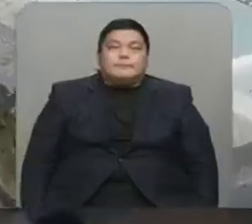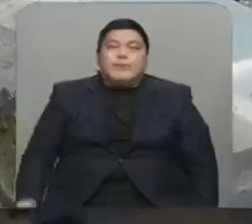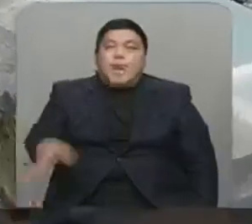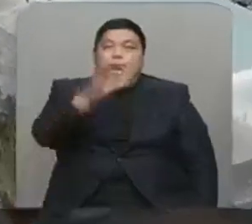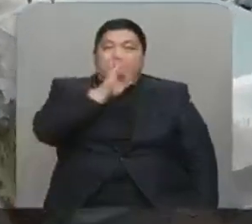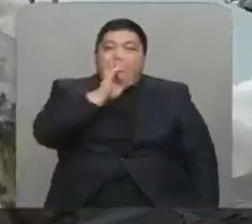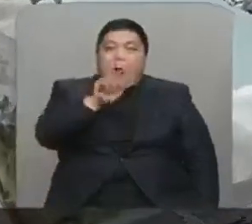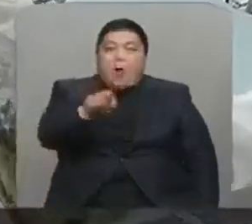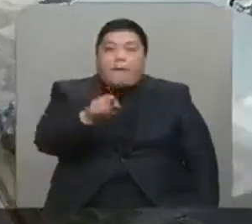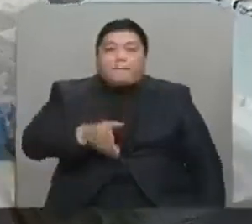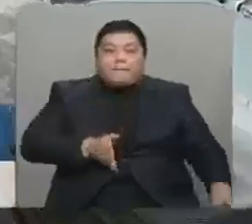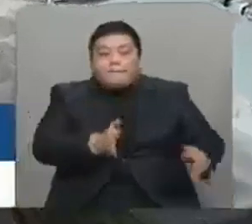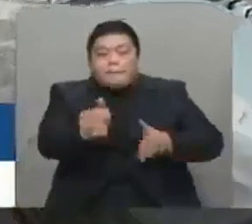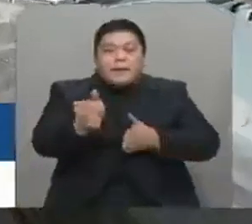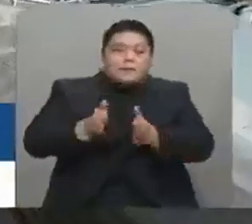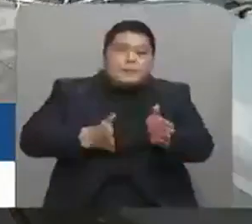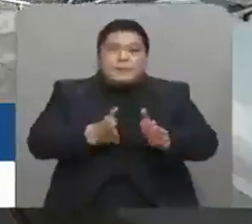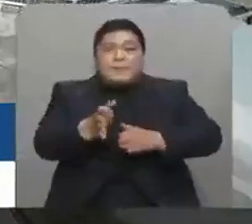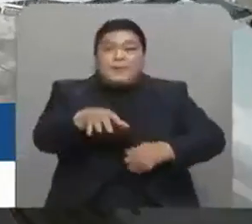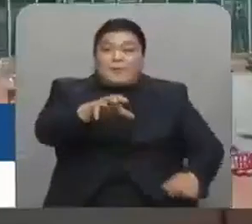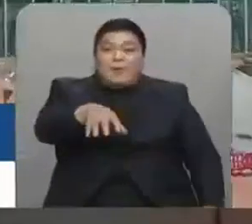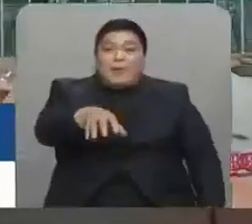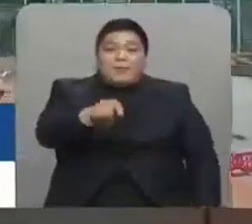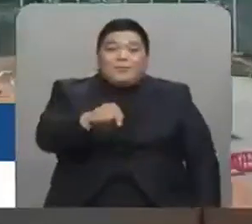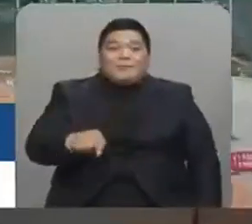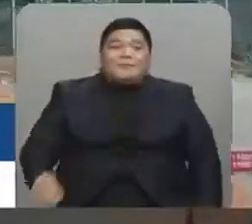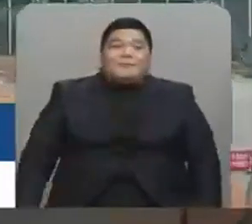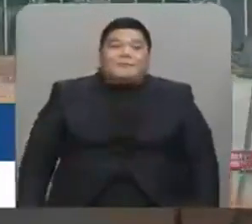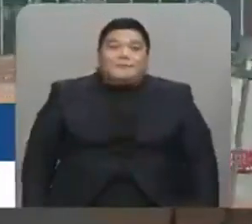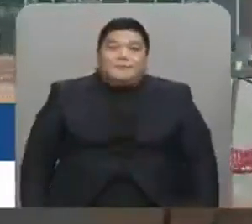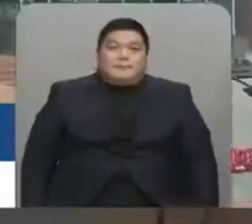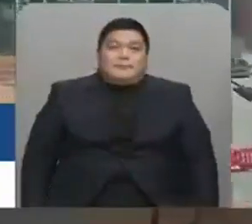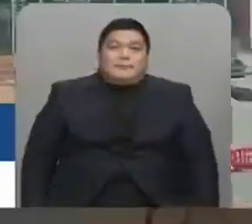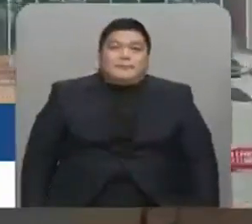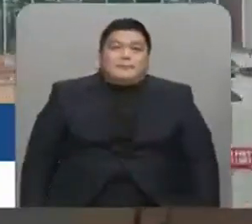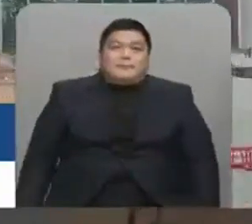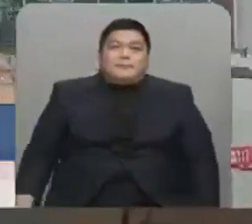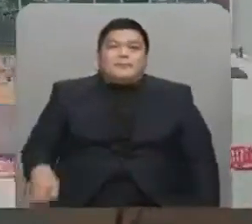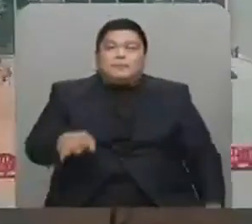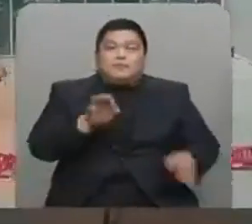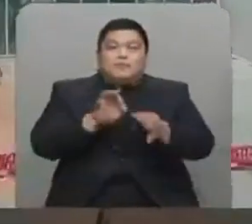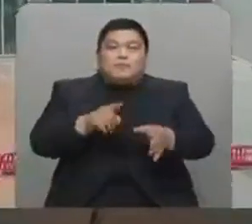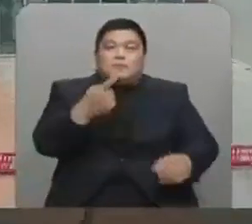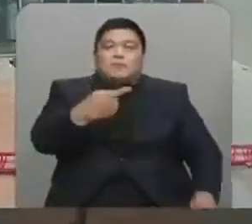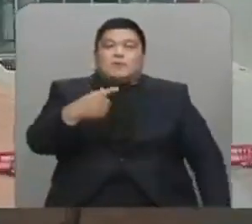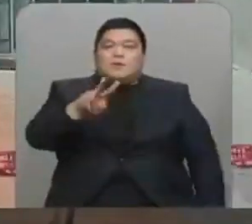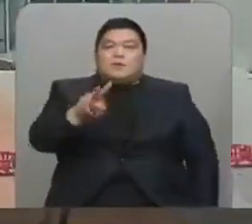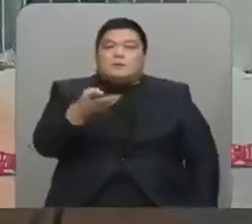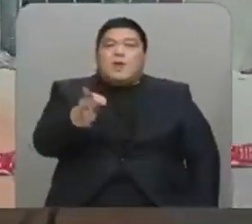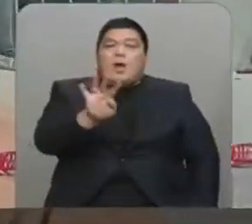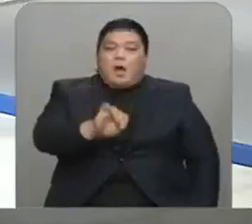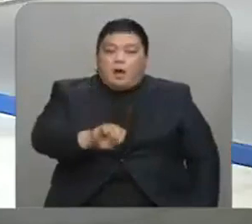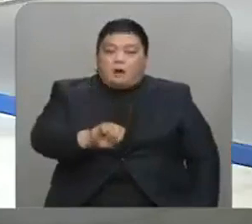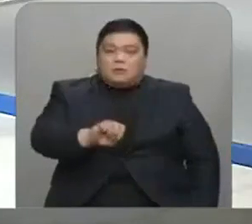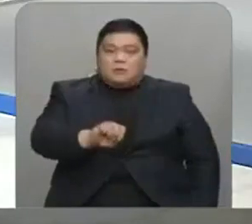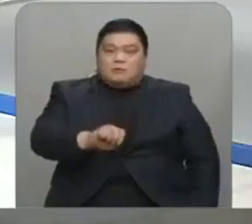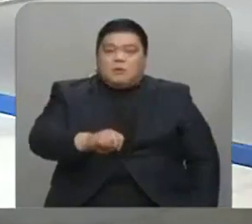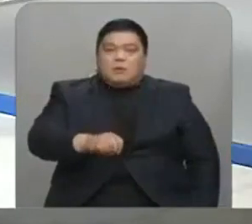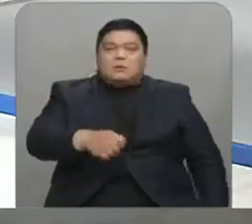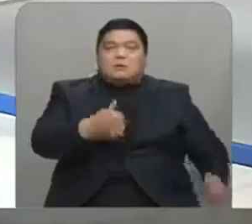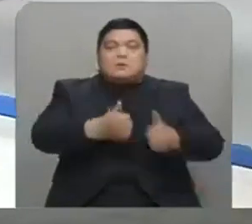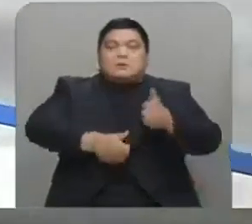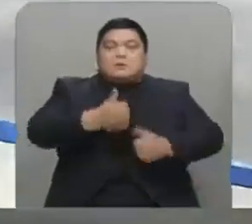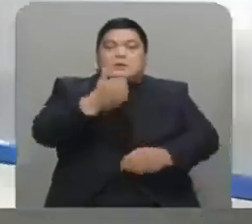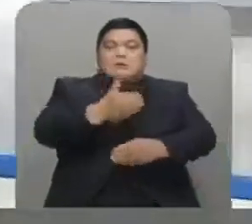강릉에 있는 평창 올림픽 스피드스케이팅 경기장입니다 1200억 원을 들여 건립해 했는데 올림픽 이후 아직까지